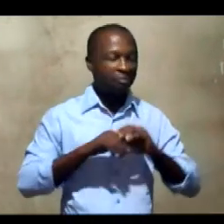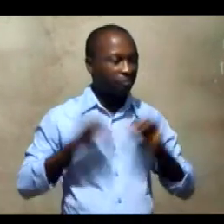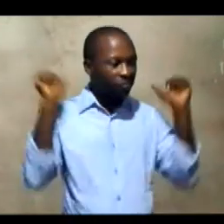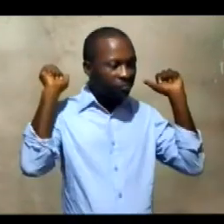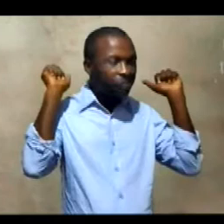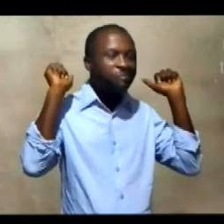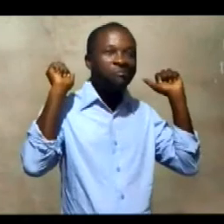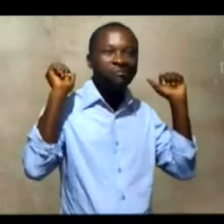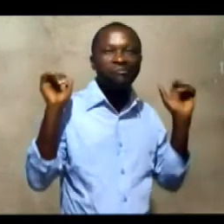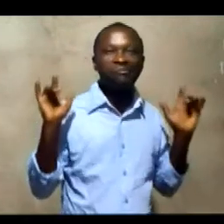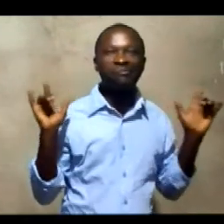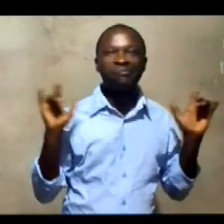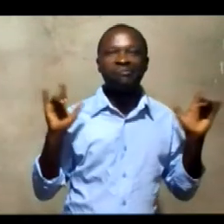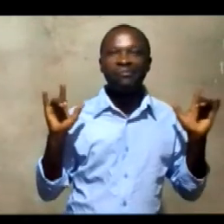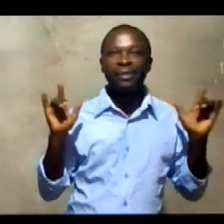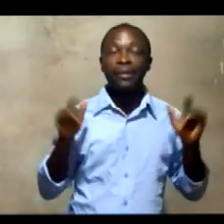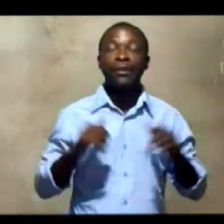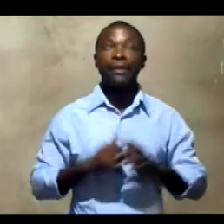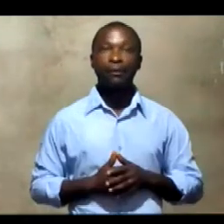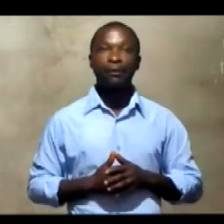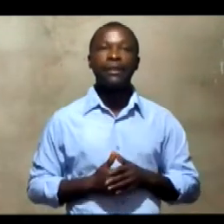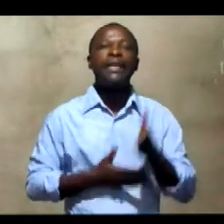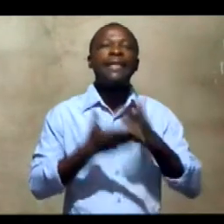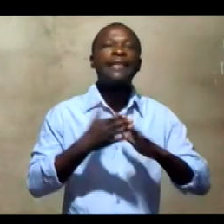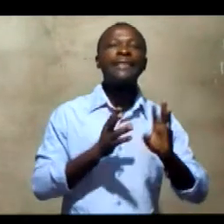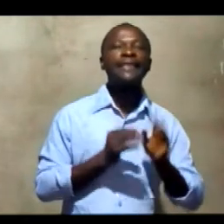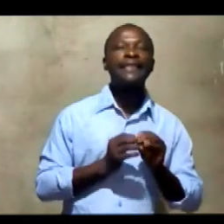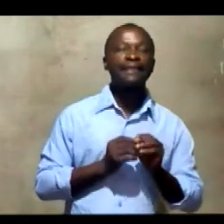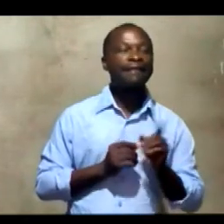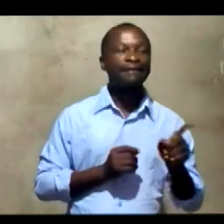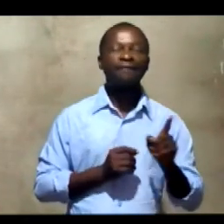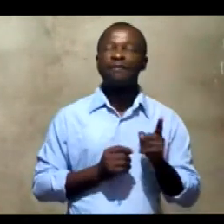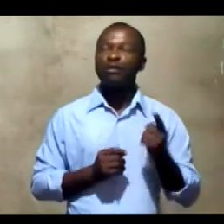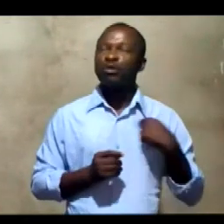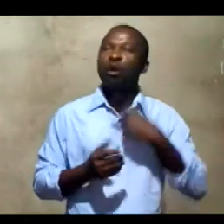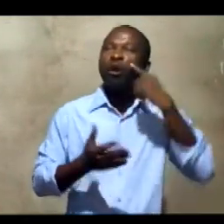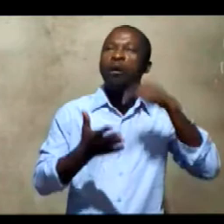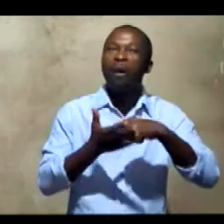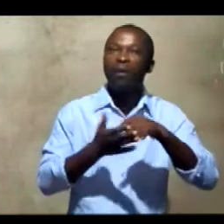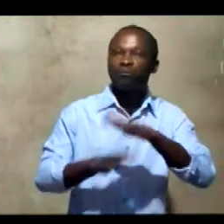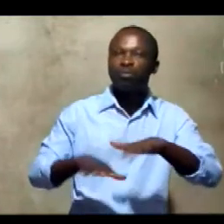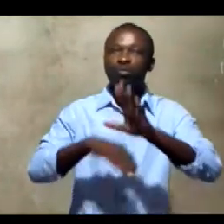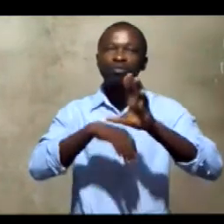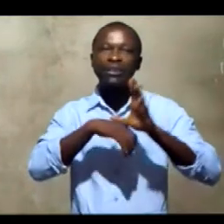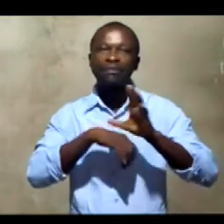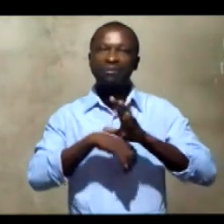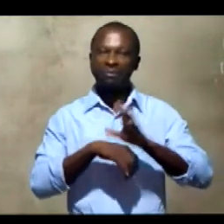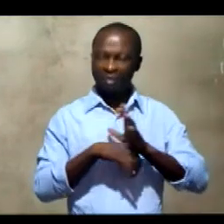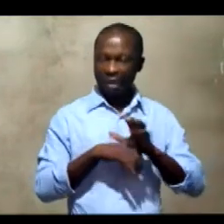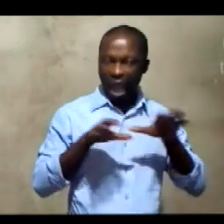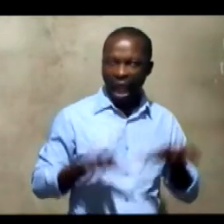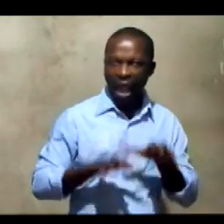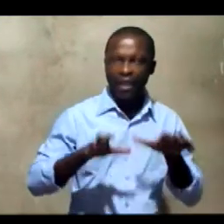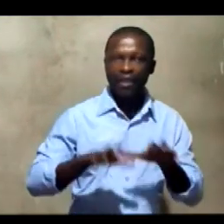qu'il y ait réellement un jeu libre et transparent. Il y a également la mobilisation des ressources avec